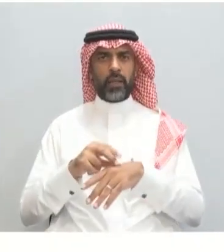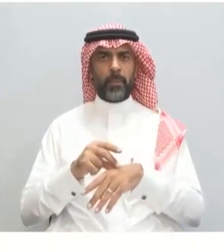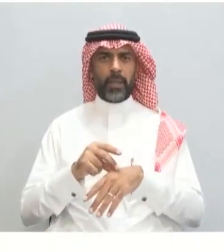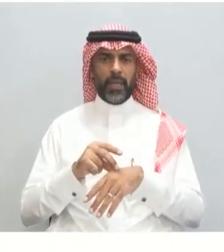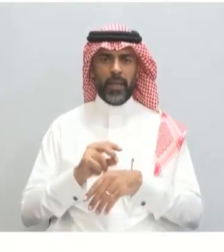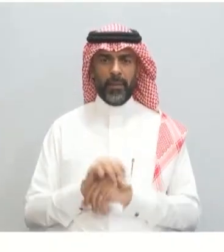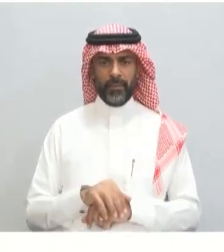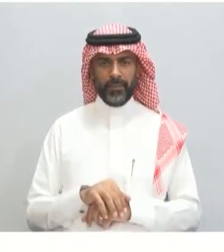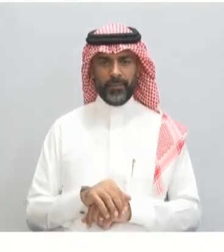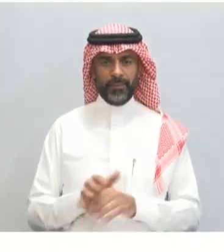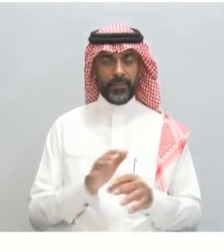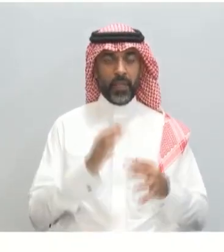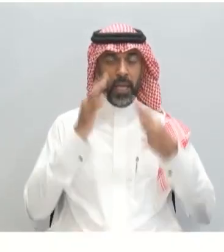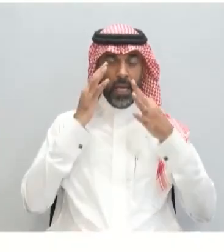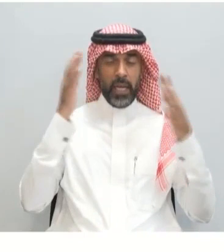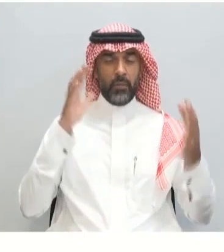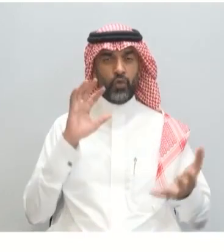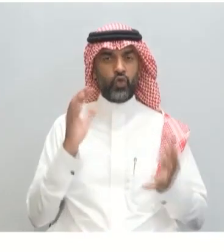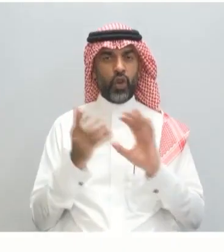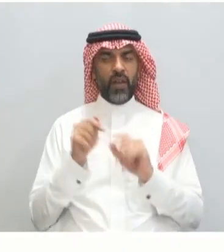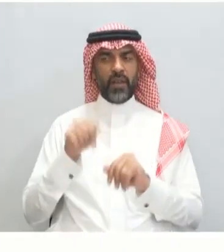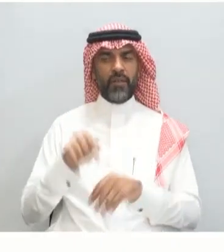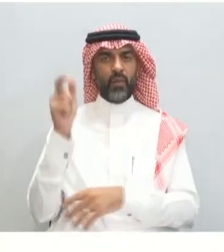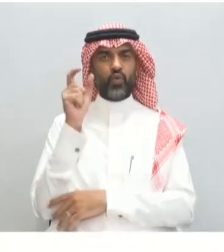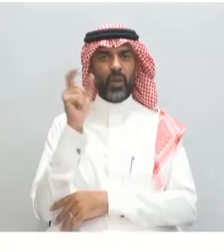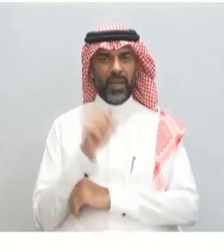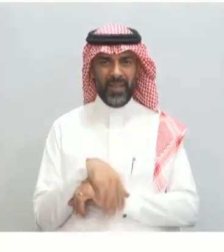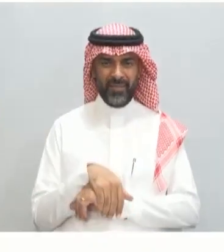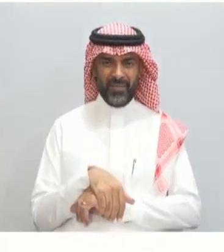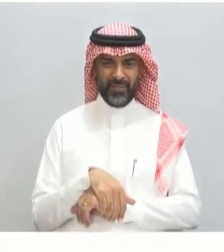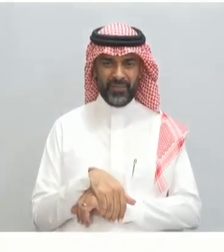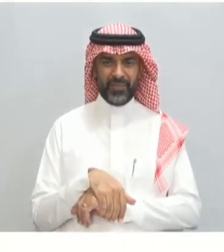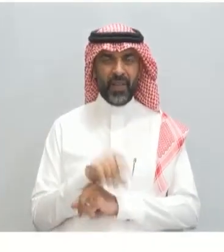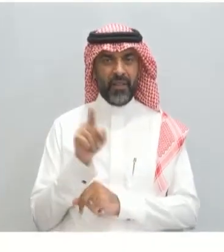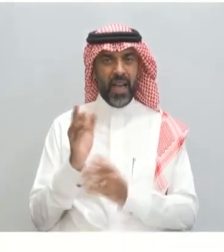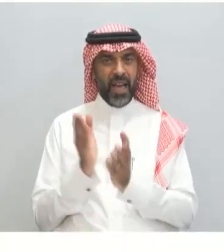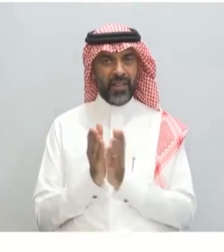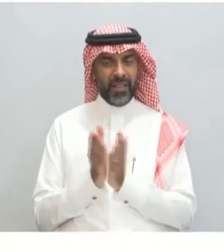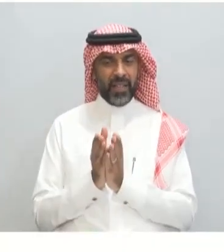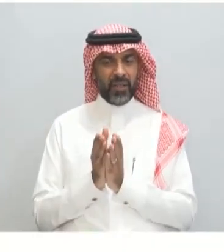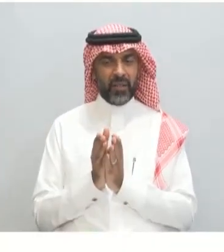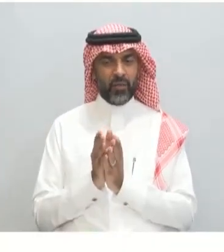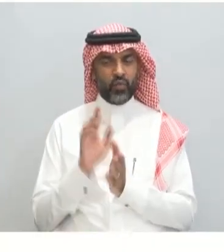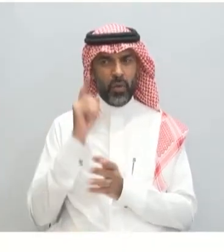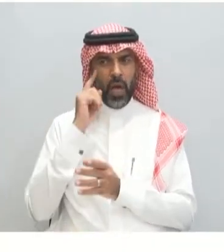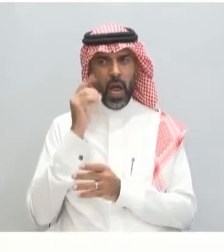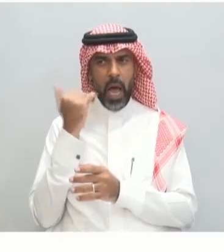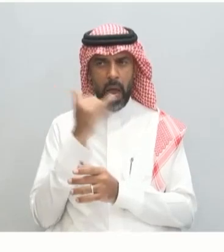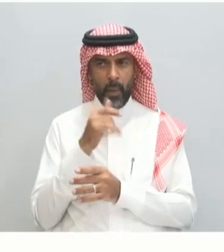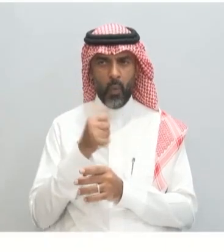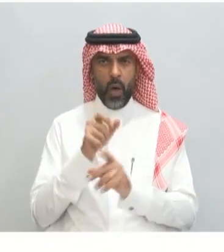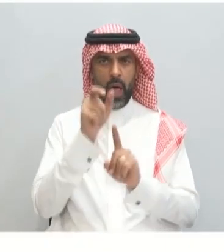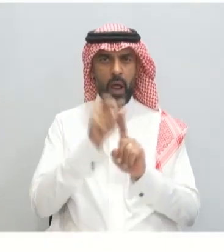البشريه علم الجغرافيا عند المسلمين ابنائي وبناتي الطلاب تعرفنا في هذا الدرس على دور المسلمين في تطور هذا